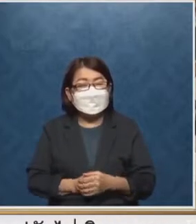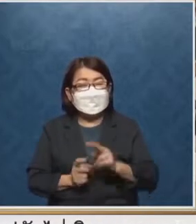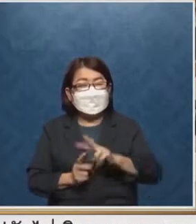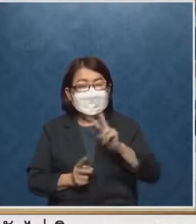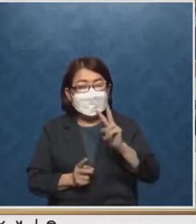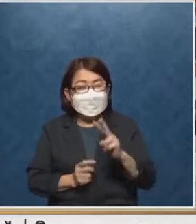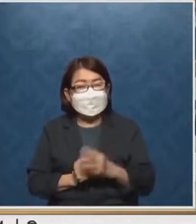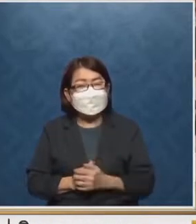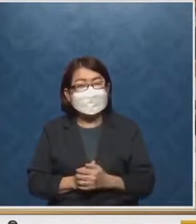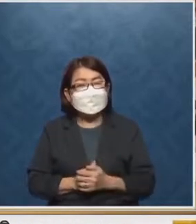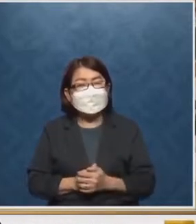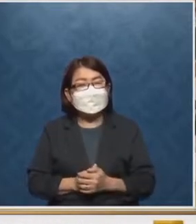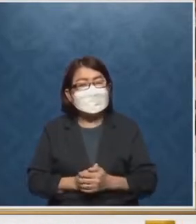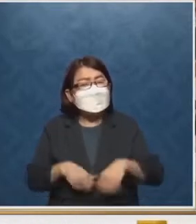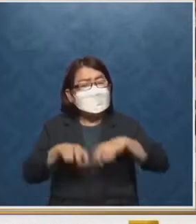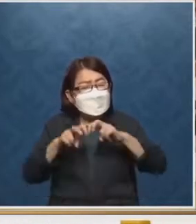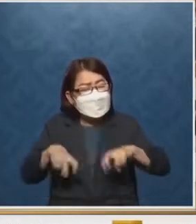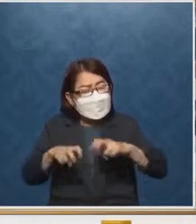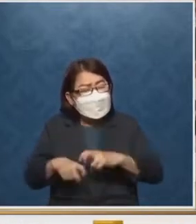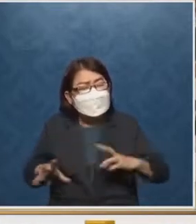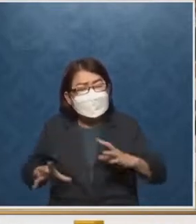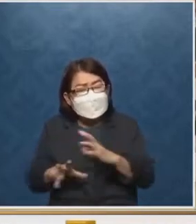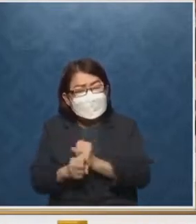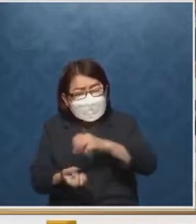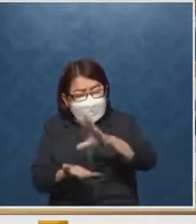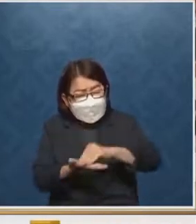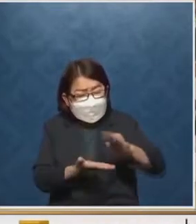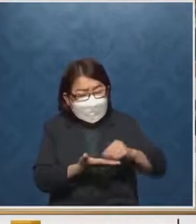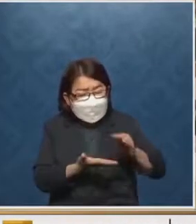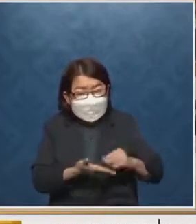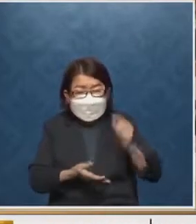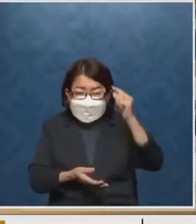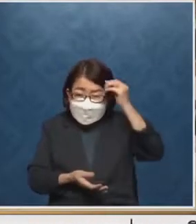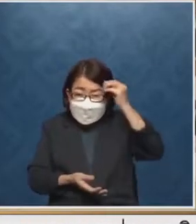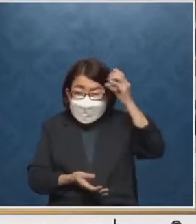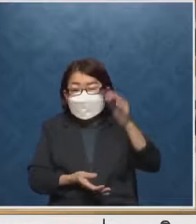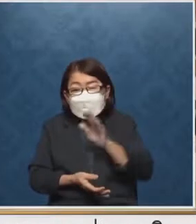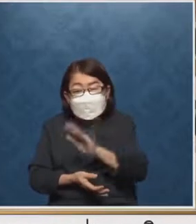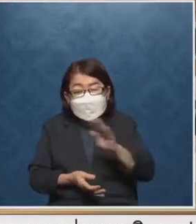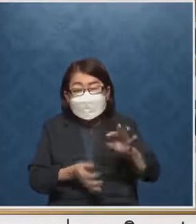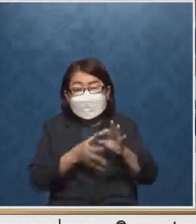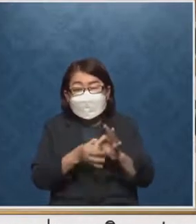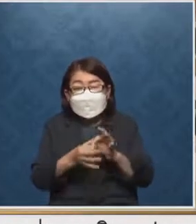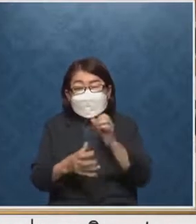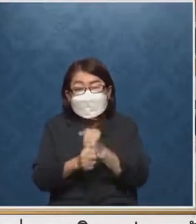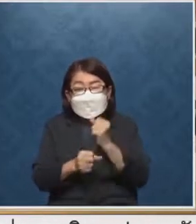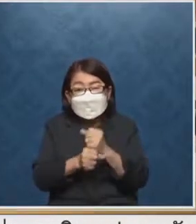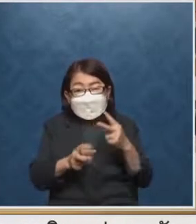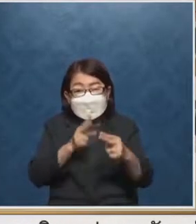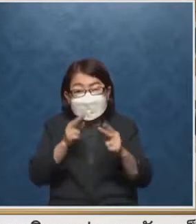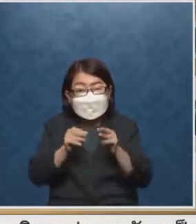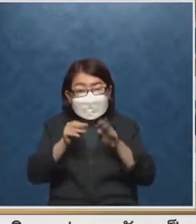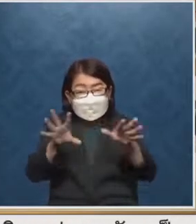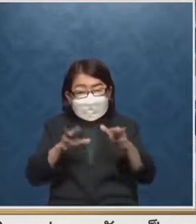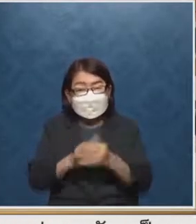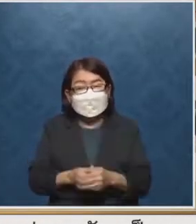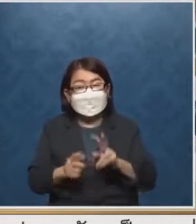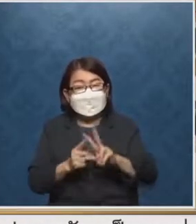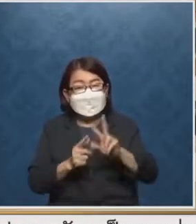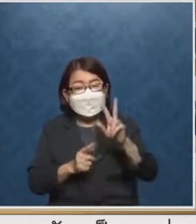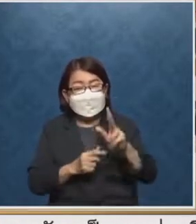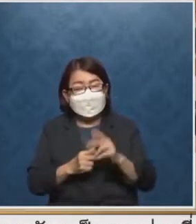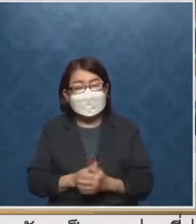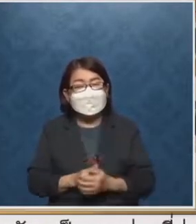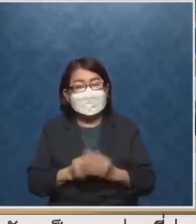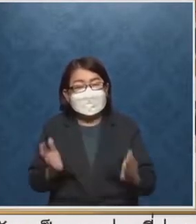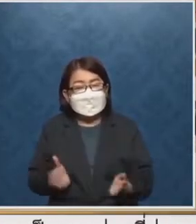การที่2คือการสังเคราะห์รวบรวมและเผยแพร่องค์ความรู้ที่เกี่ยวข้องกับสื่อยุทธศาสตร์ที่3การส่